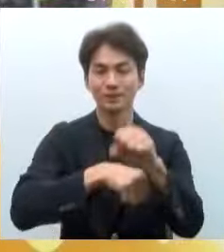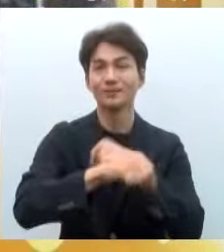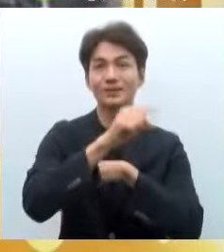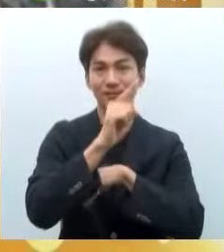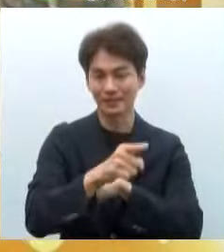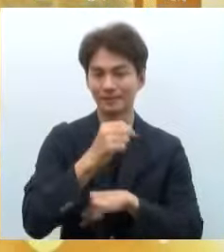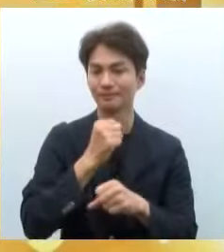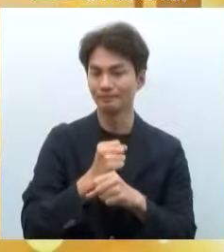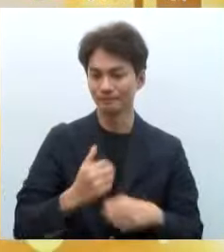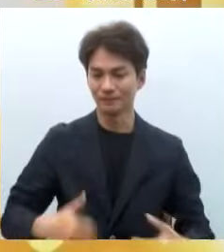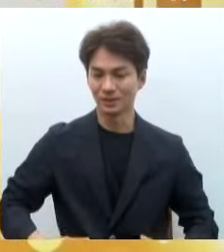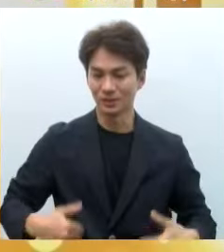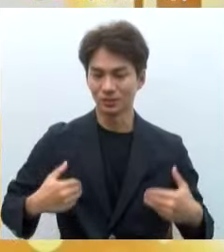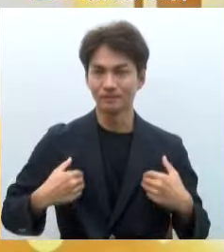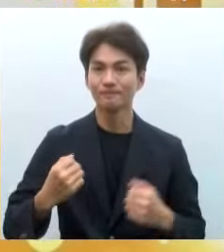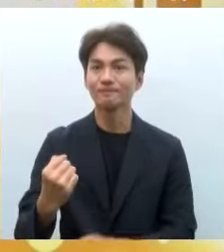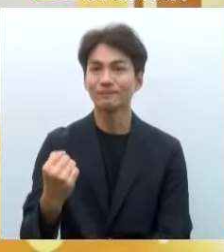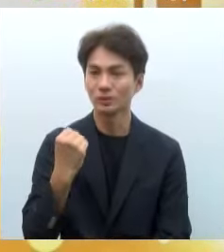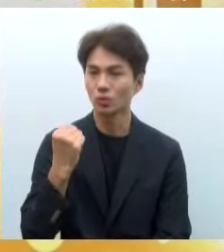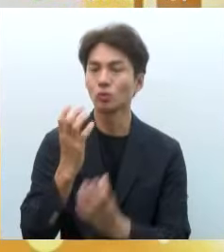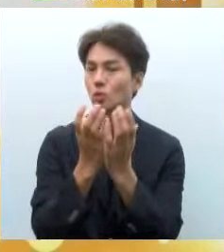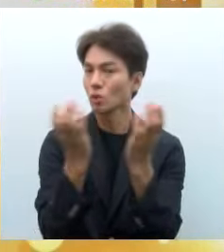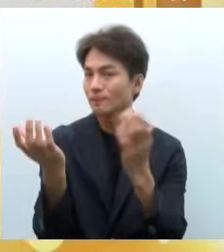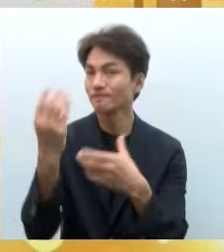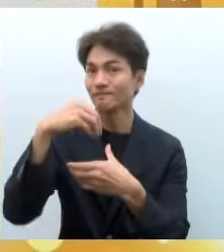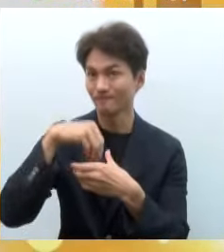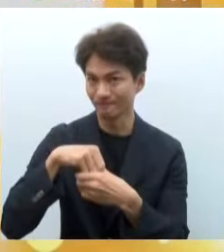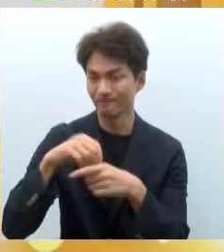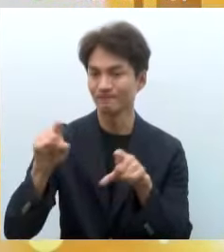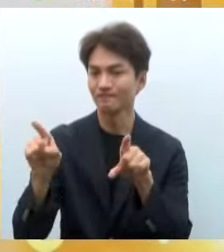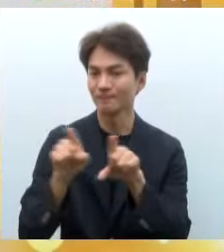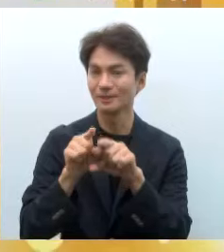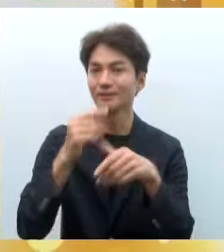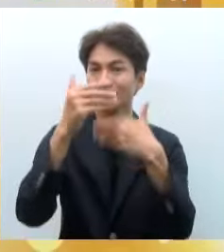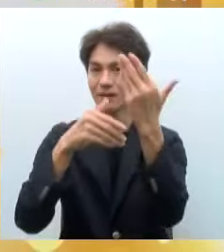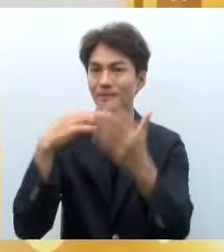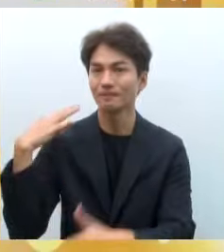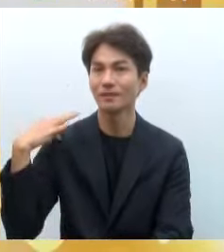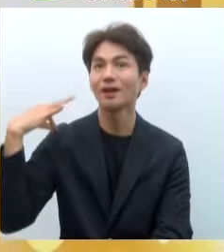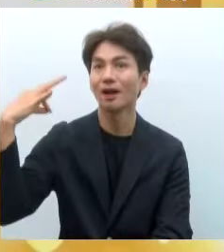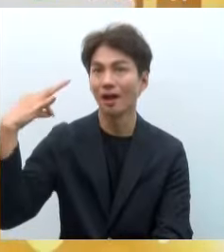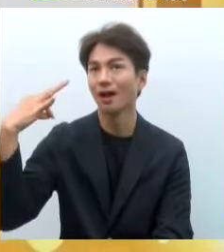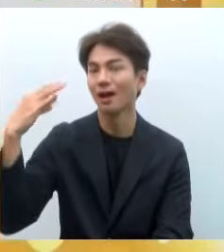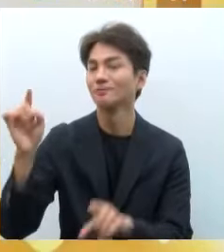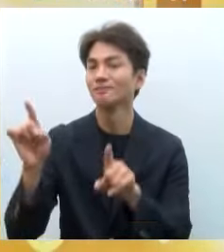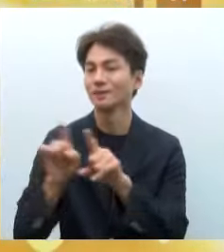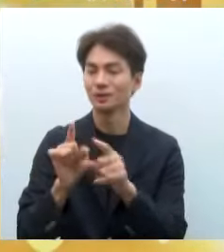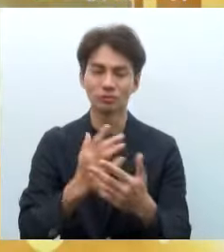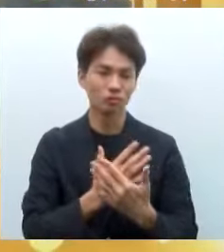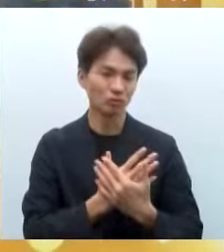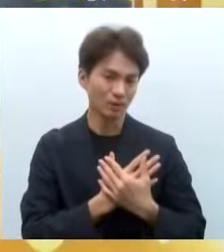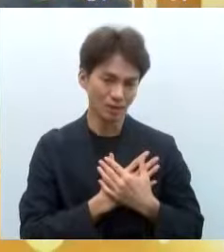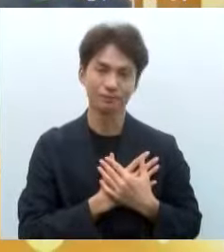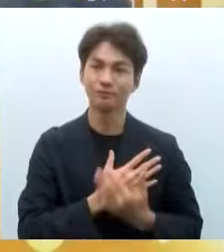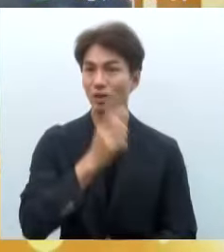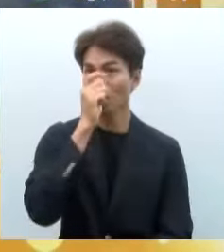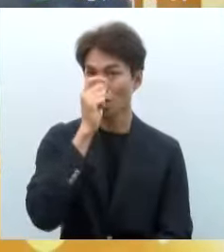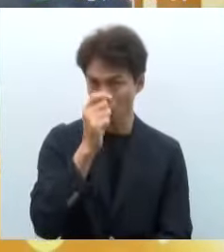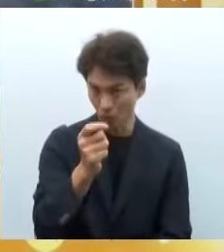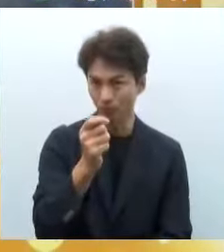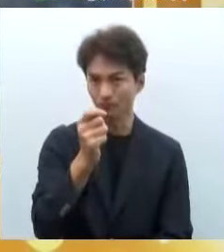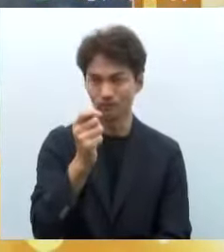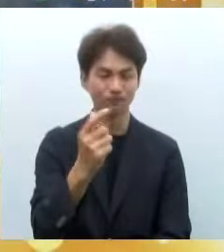คุณธรรมผ่านกิจกรรมจิตอาสาทำความดีด้วยหัวใจสำนึกรักและหวงแหนจงรักภักดีและทำลงไว้รักษ